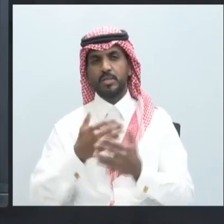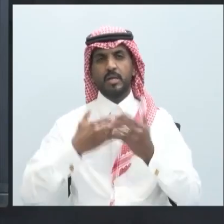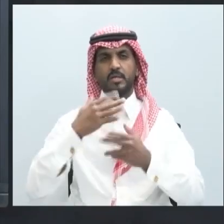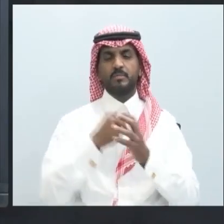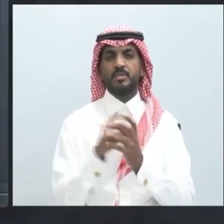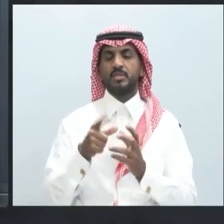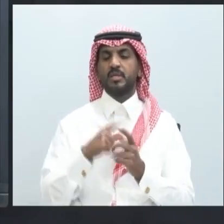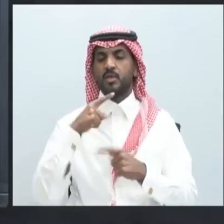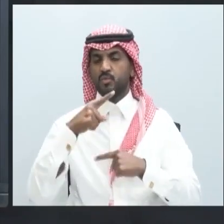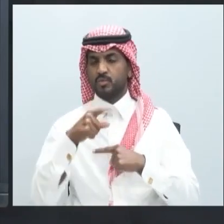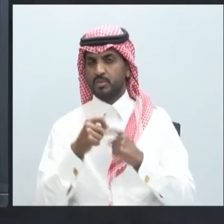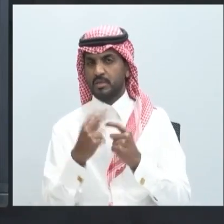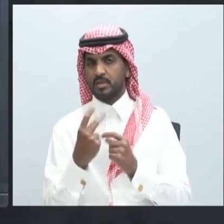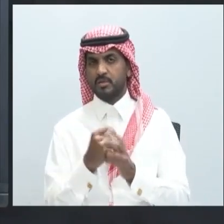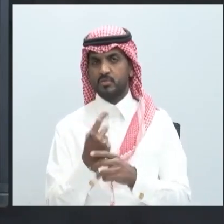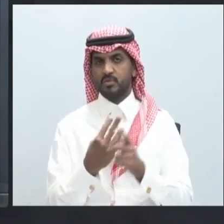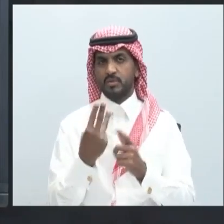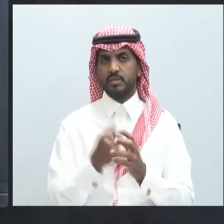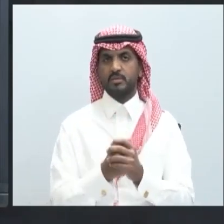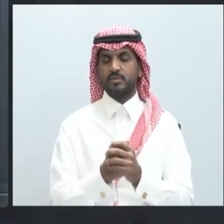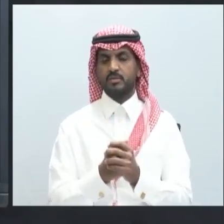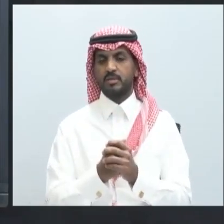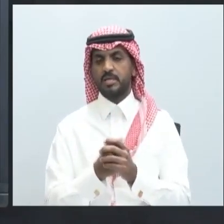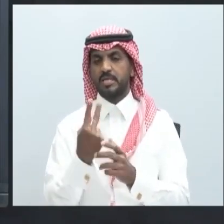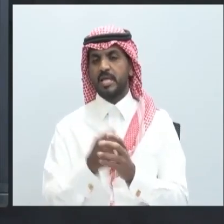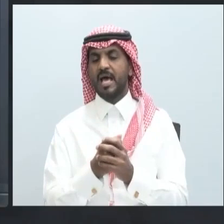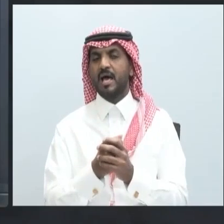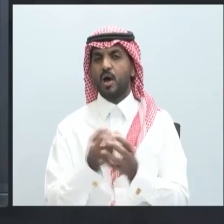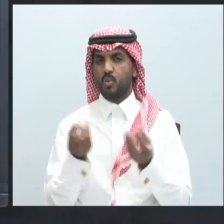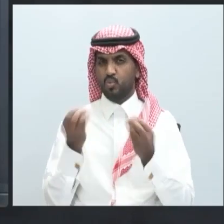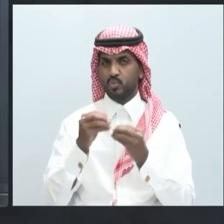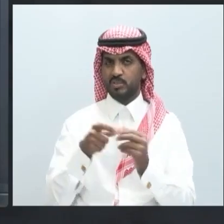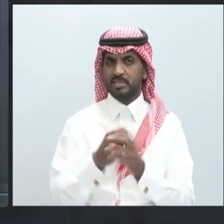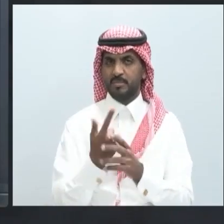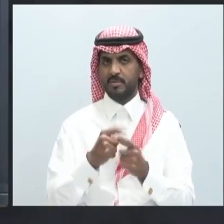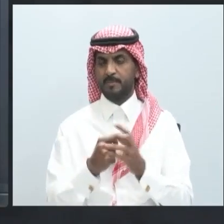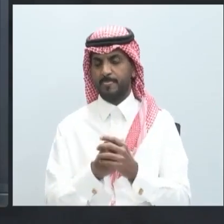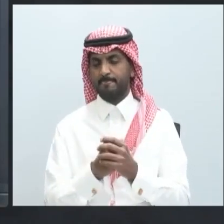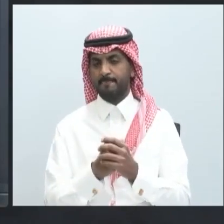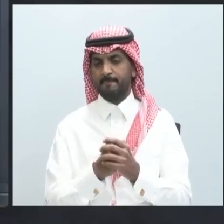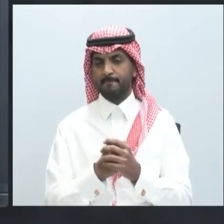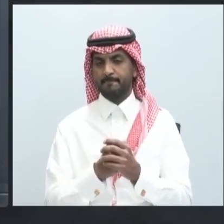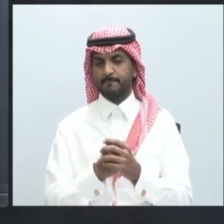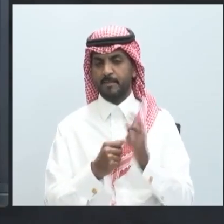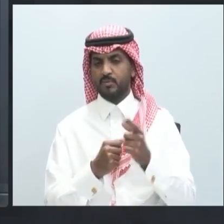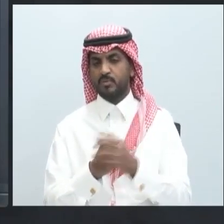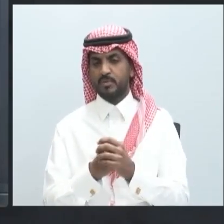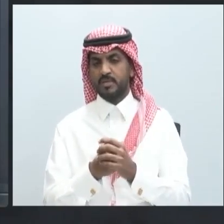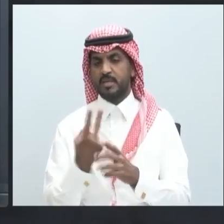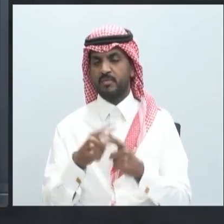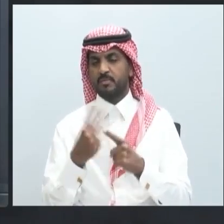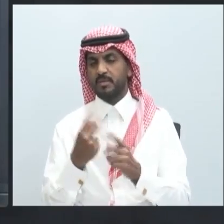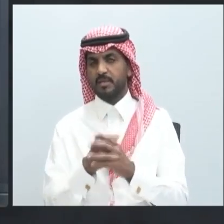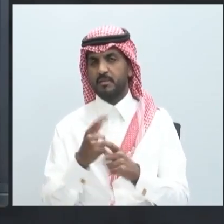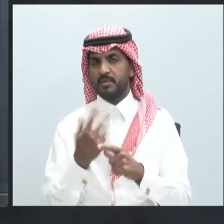الجينيه نذكر 2 اس ان نعوض ان بعدد الازواج س 2 اس س وكاننا نذكر 2 ض